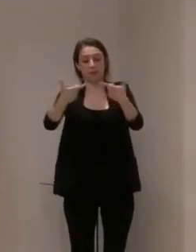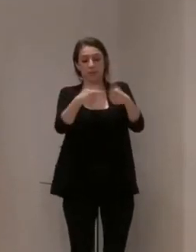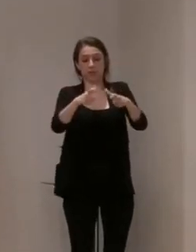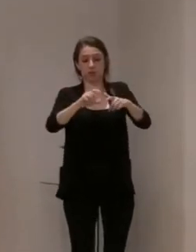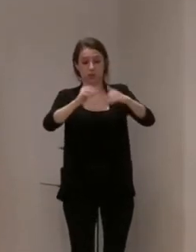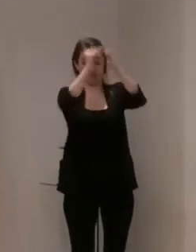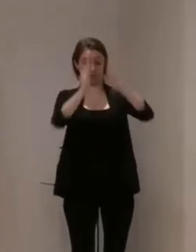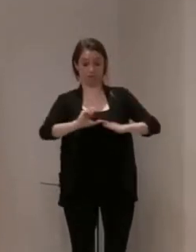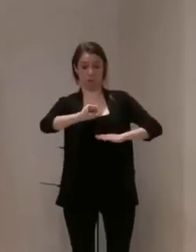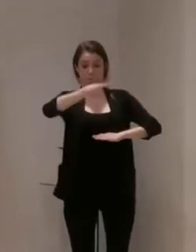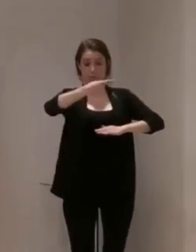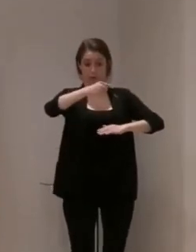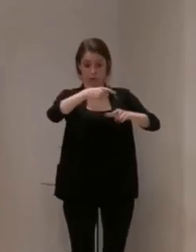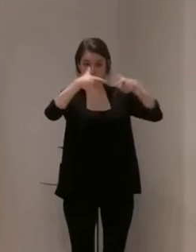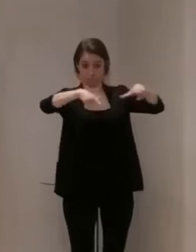primer pis.